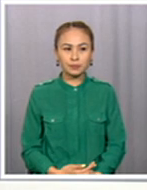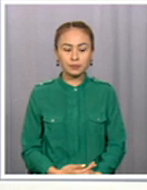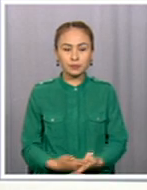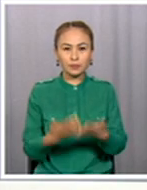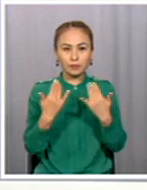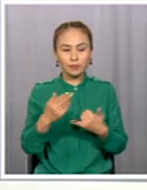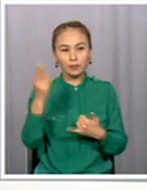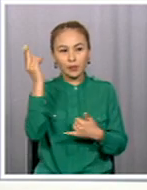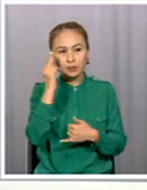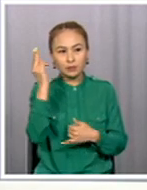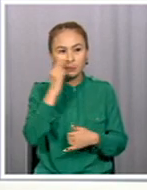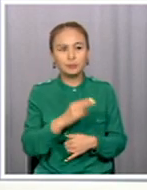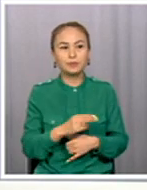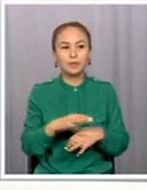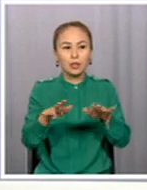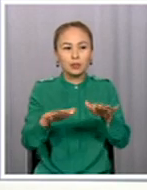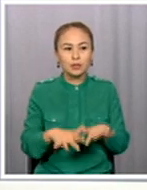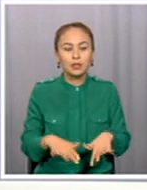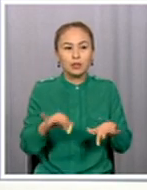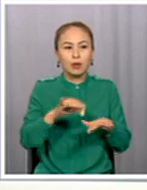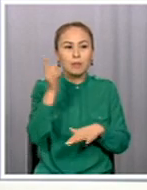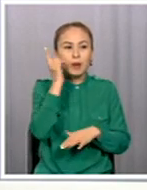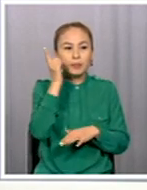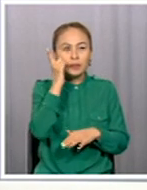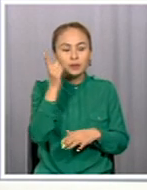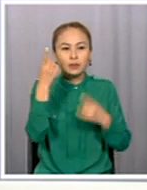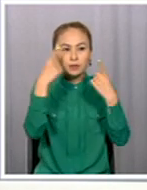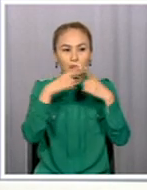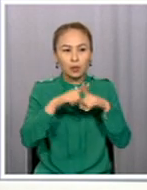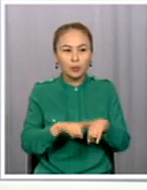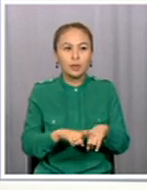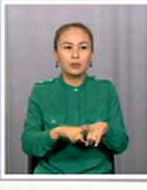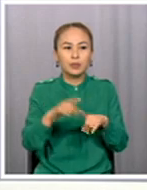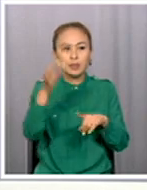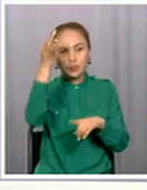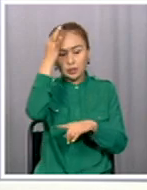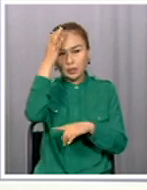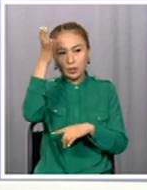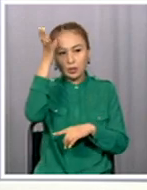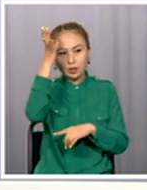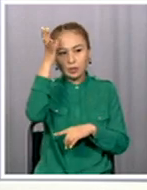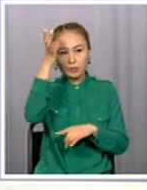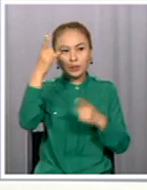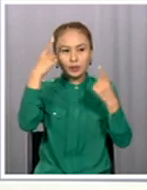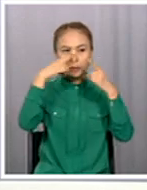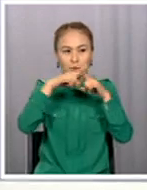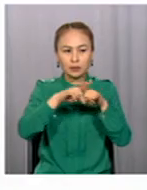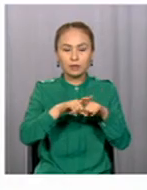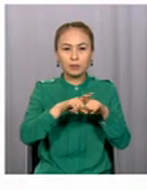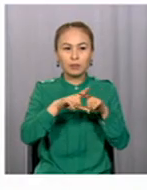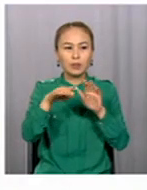Бүгінгі сабақта компьютерлік және мобильді технологиялардың ескіруі